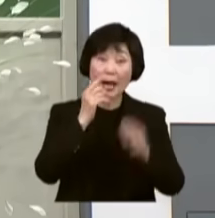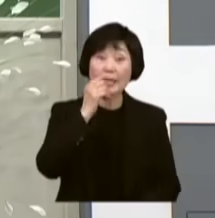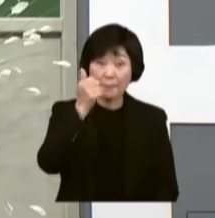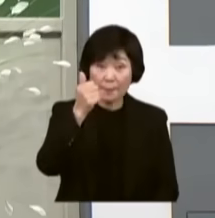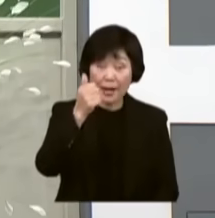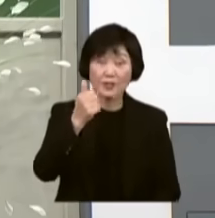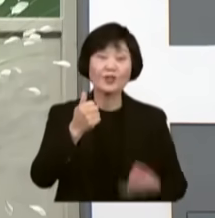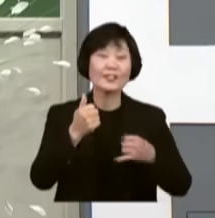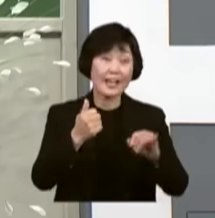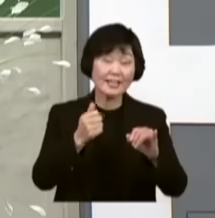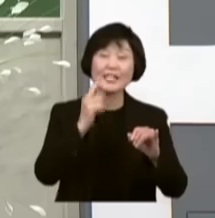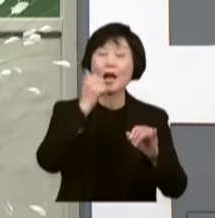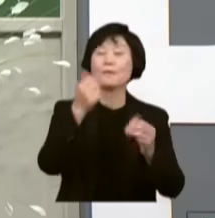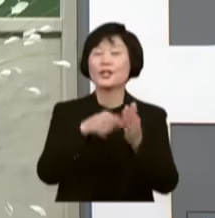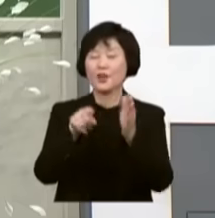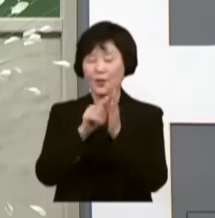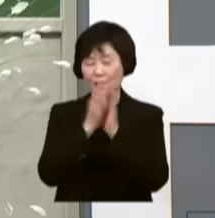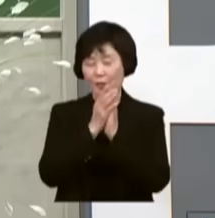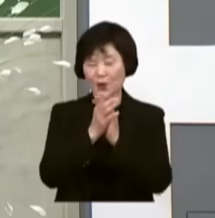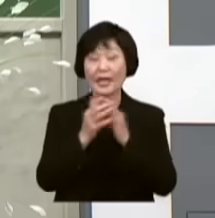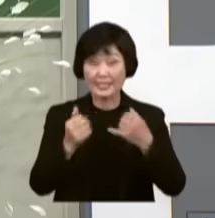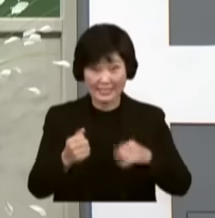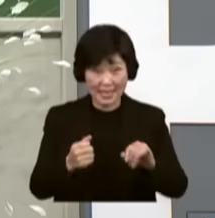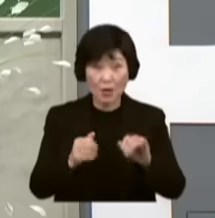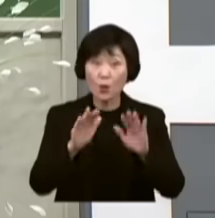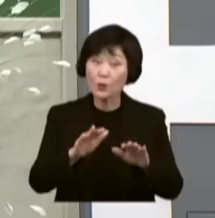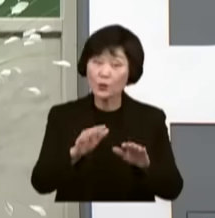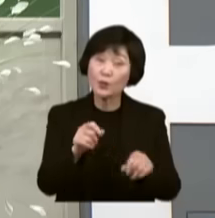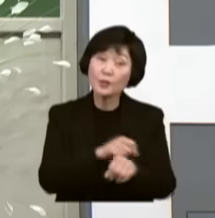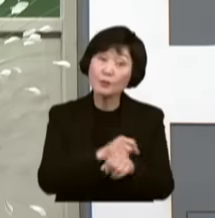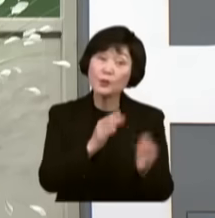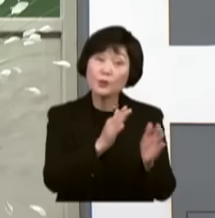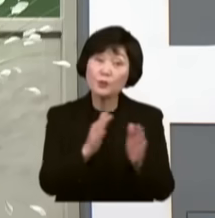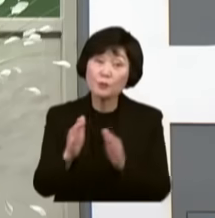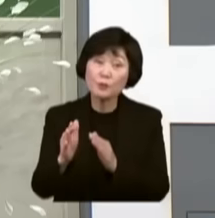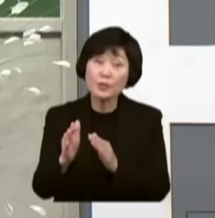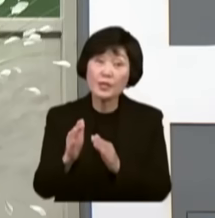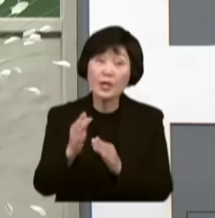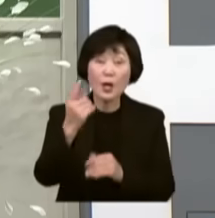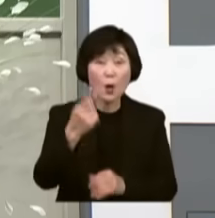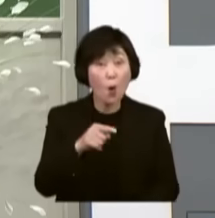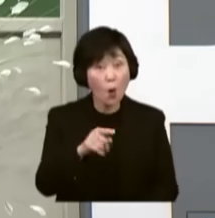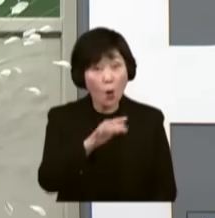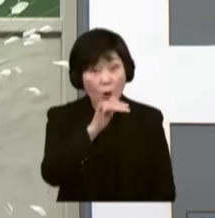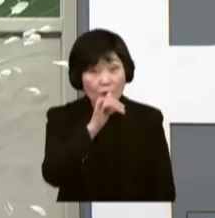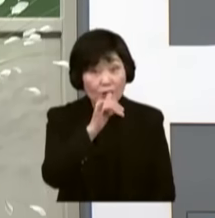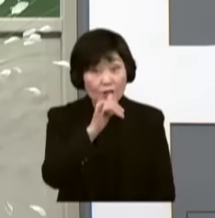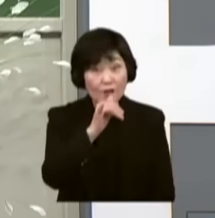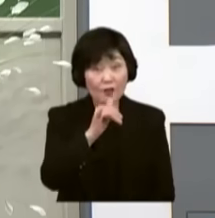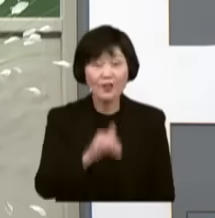기도하는 딸이고 예 그러잖아요. 그리고 또 오늘 또 특별히 뭘 준비해온 게 있다는 얘기를 들었어요. 이거 아빠 모르는 거 하나